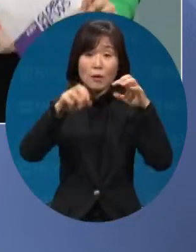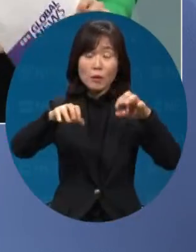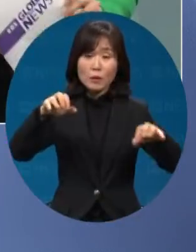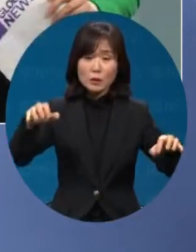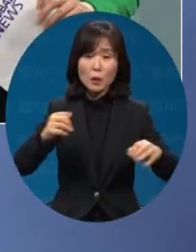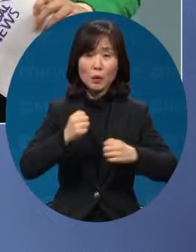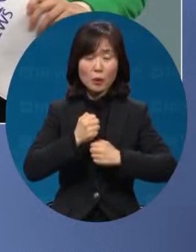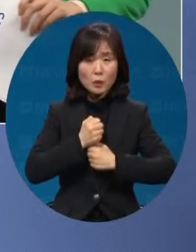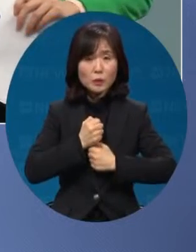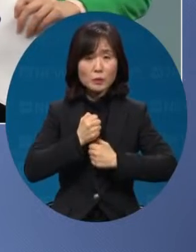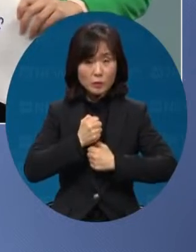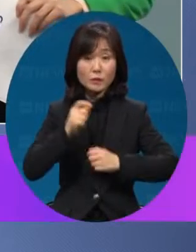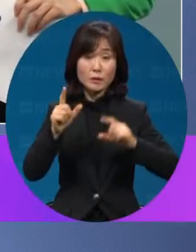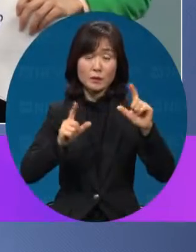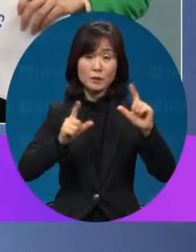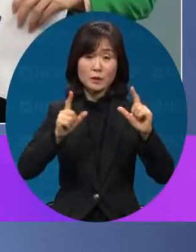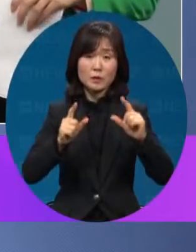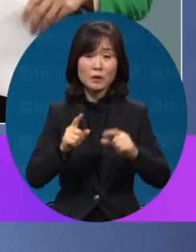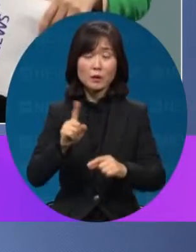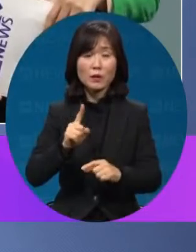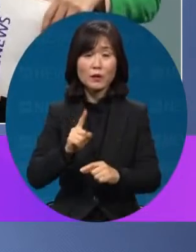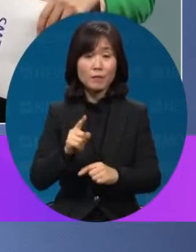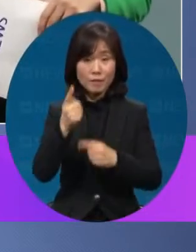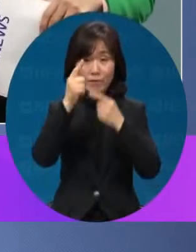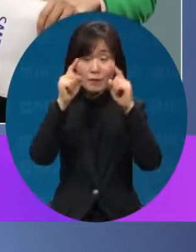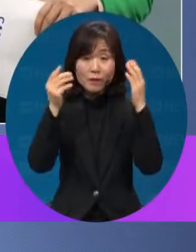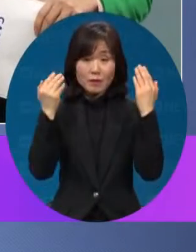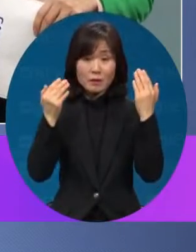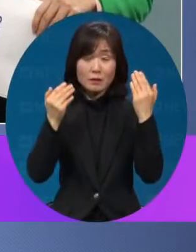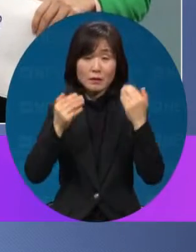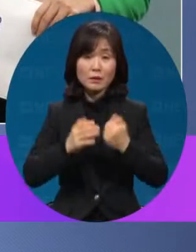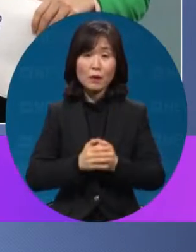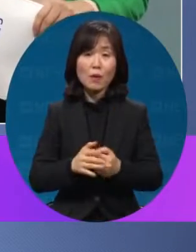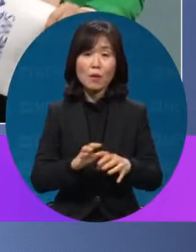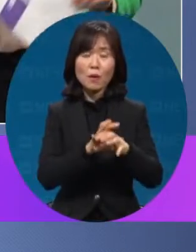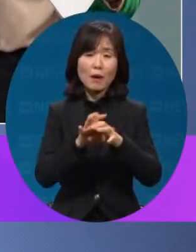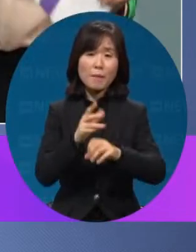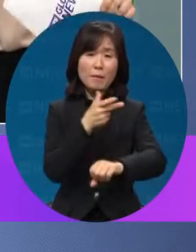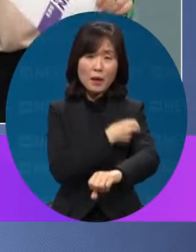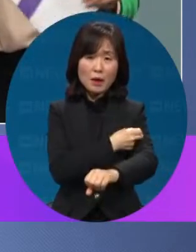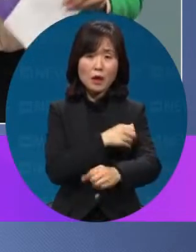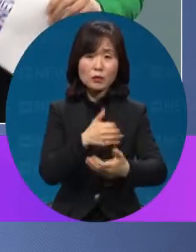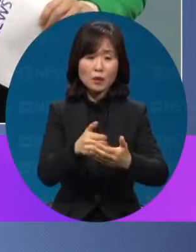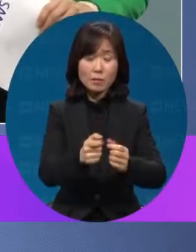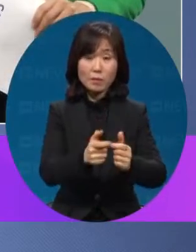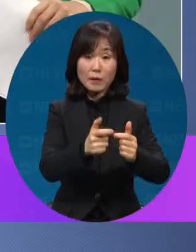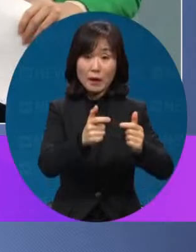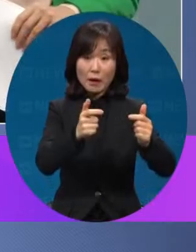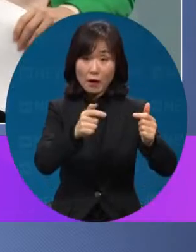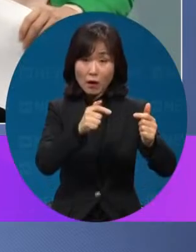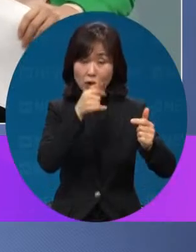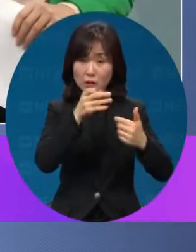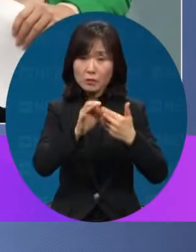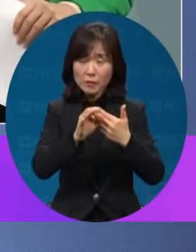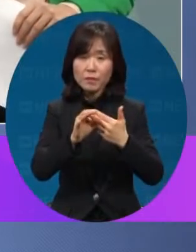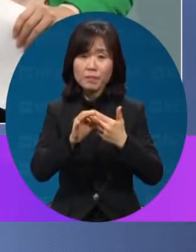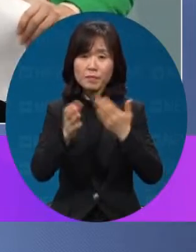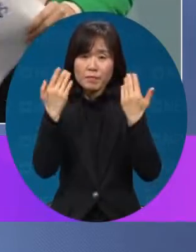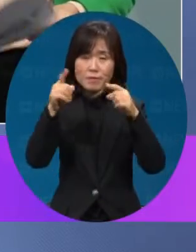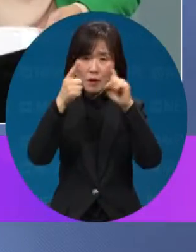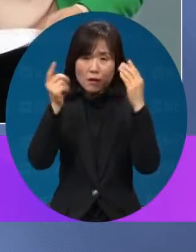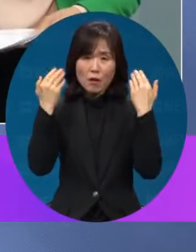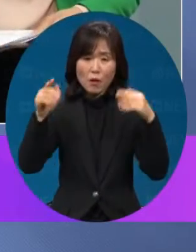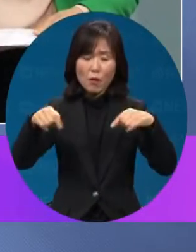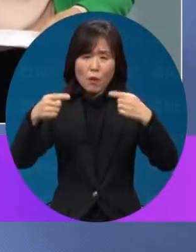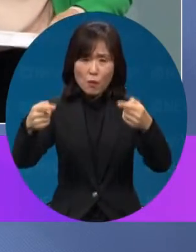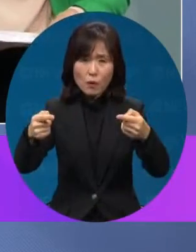아직 조심스럽기만 한데요. 한 연방대학은 코로나19 백신 접종률이 높아진다는 것을 전제로 최대한 빨리